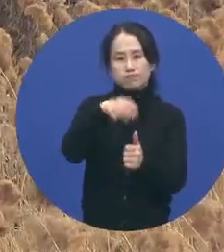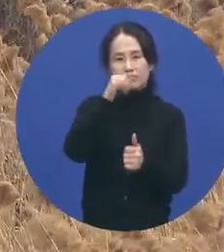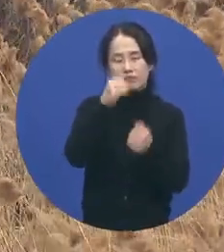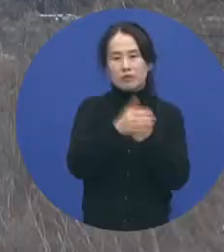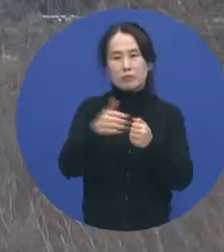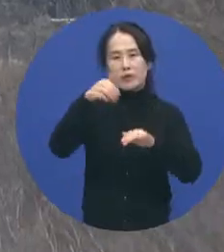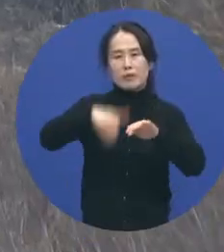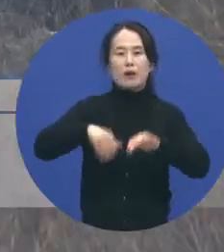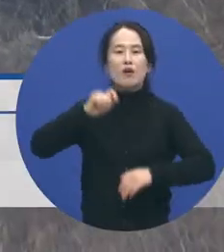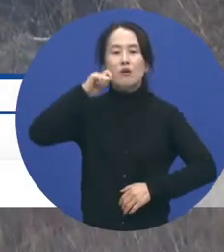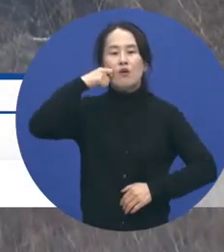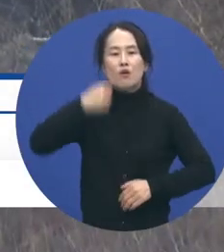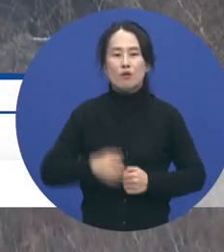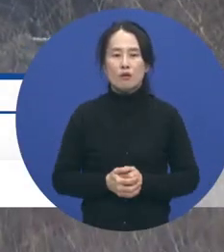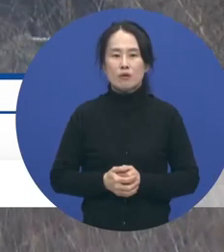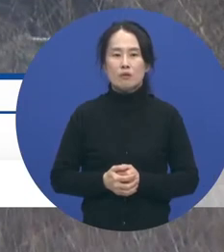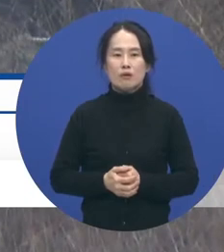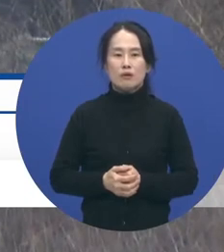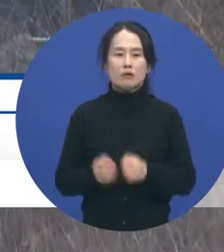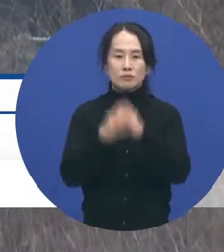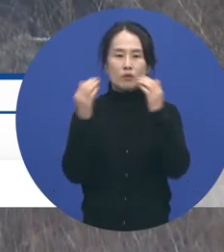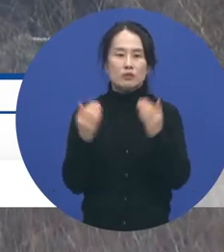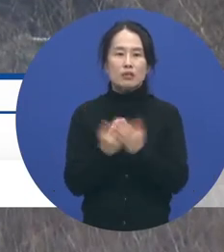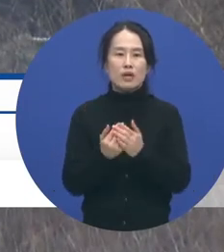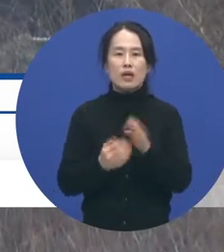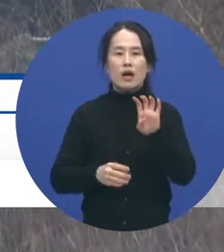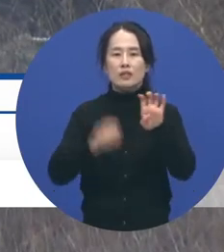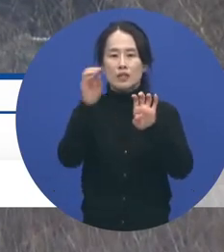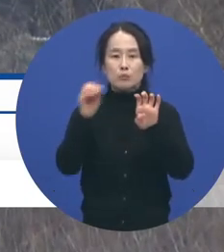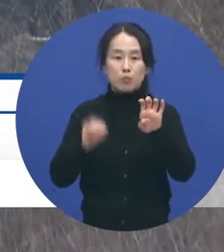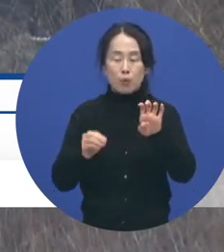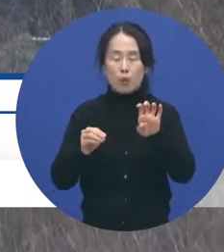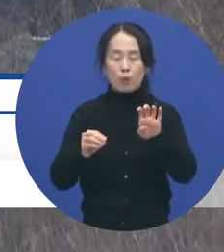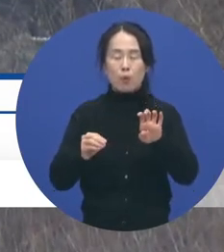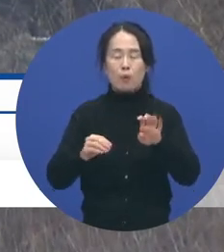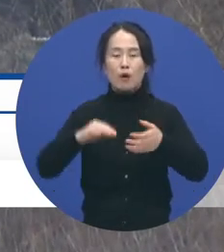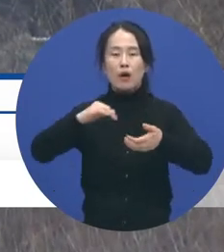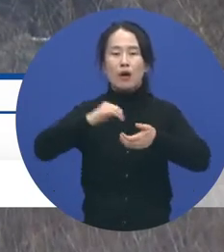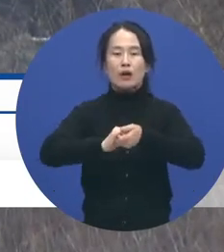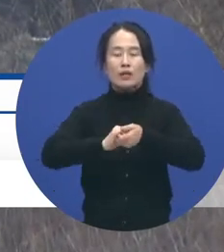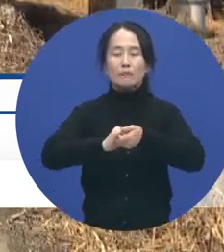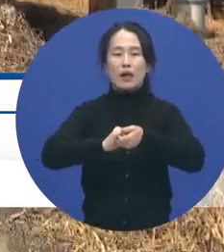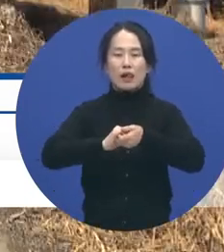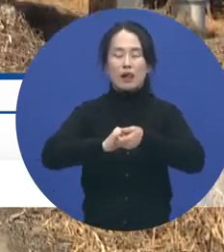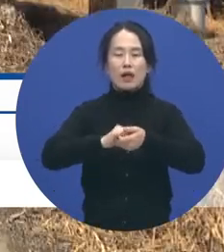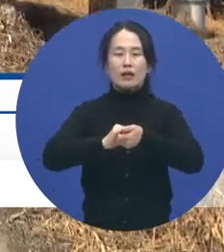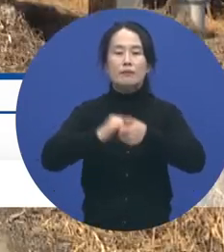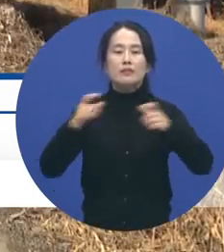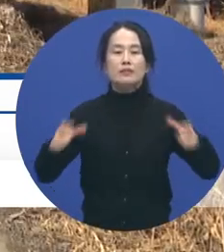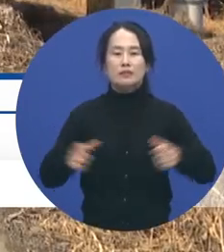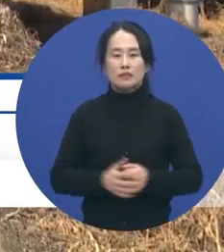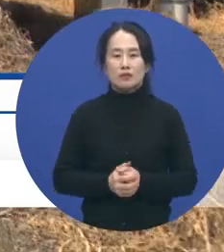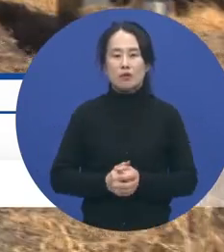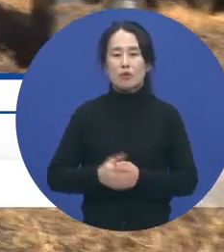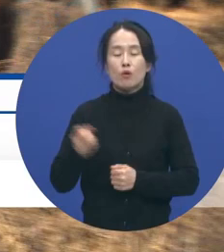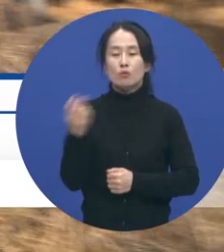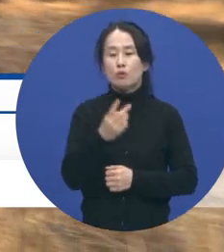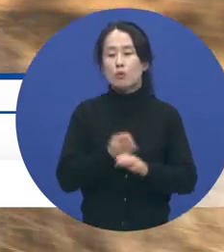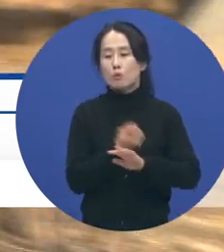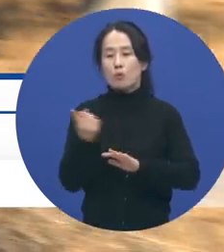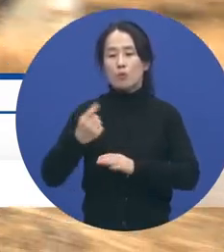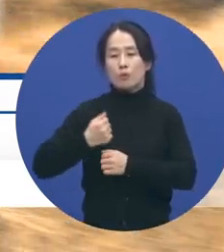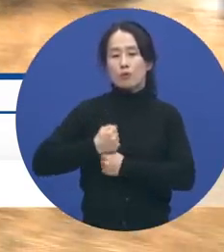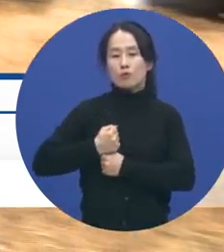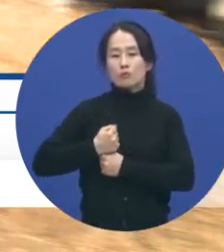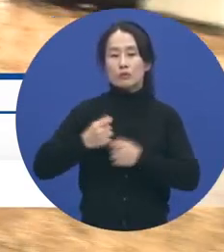있습니다. 전체 면적의 한 40%가 그린벨트입니다. 40% 그린벨트에 묶여 있고